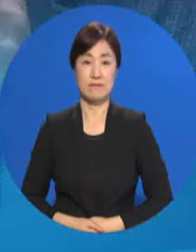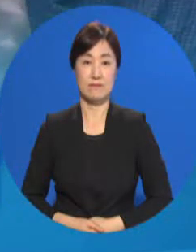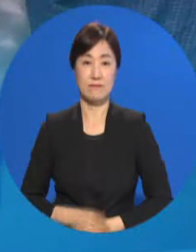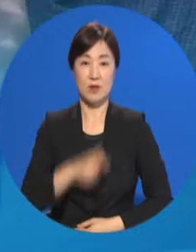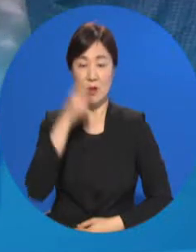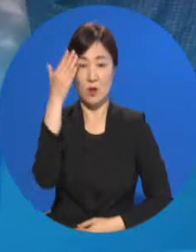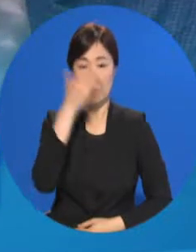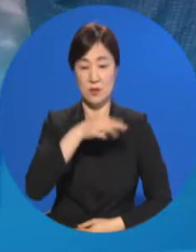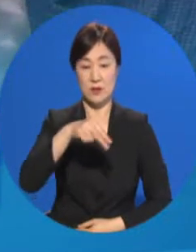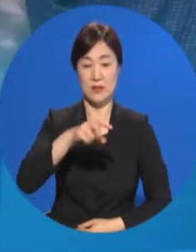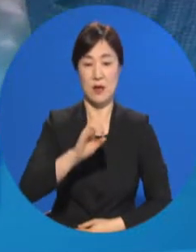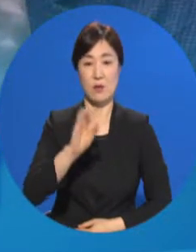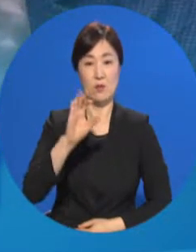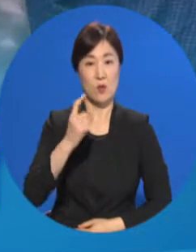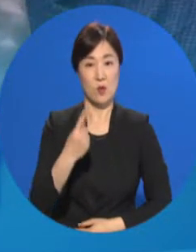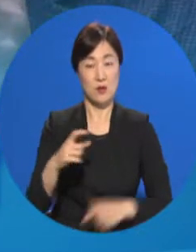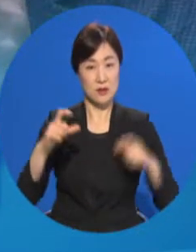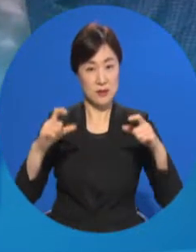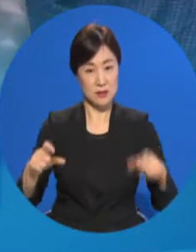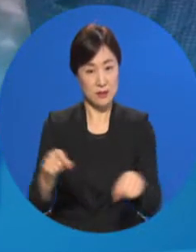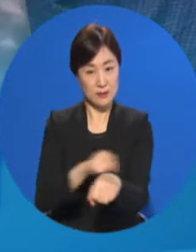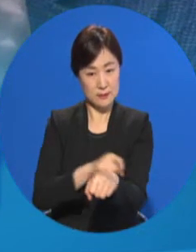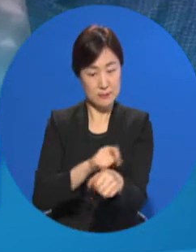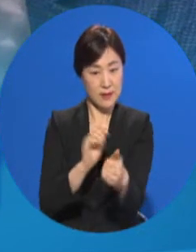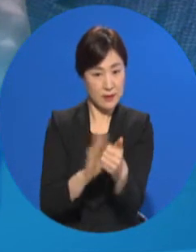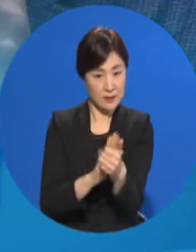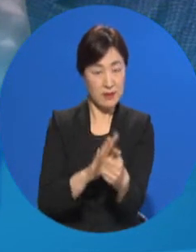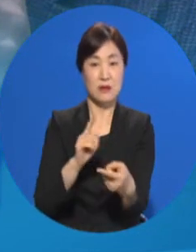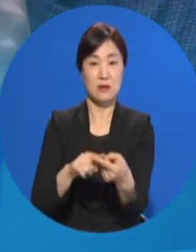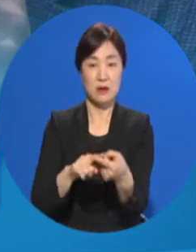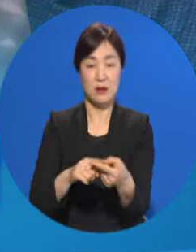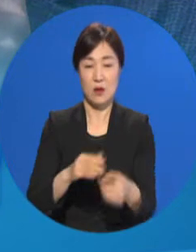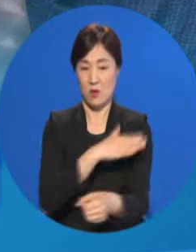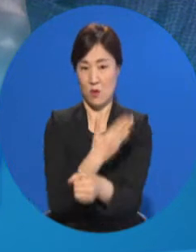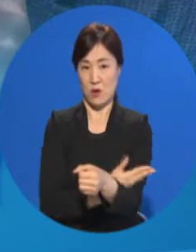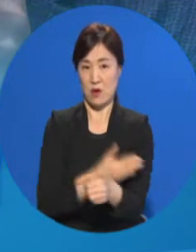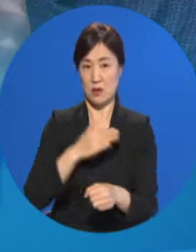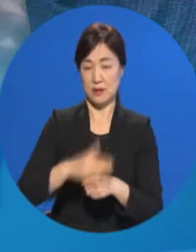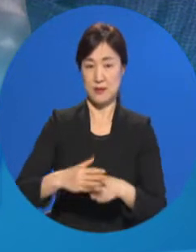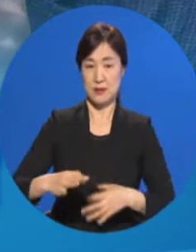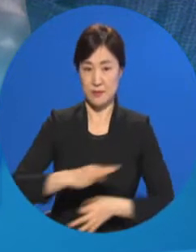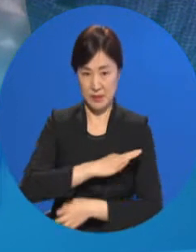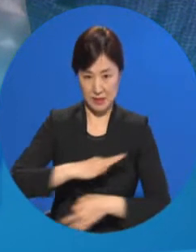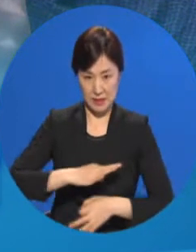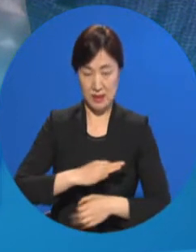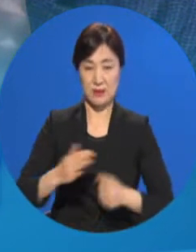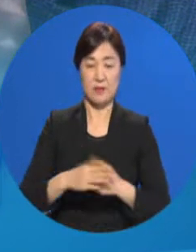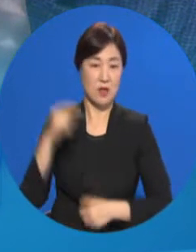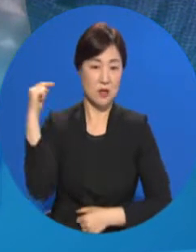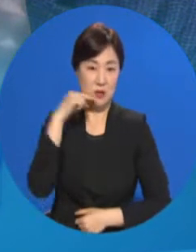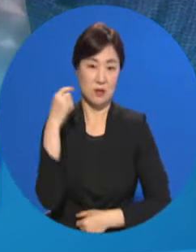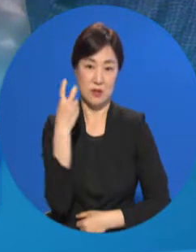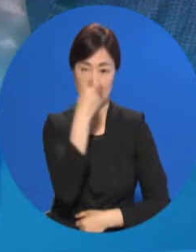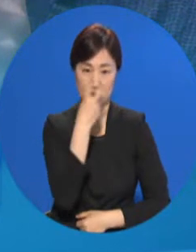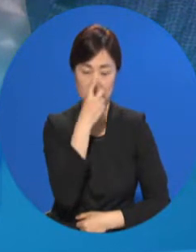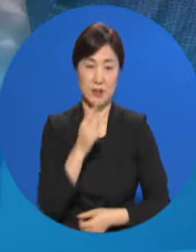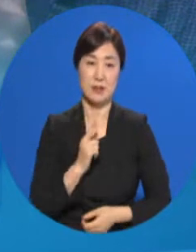이어서 상포지구 특혜 의혹에 대해 시민단체들이 권력형 비리라고 규정하며 철저한 재수사를 촉구하고